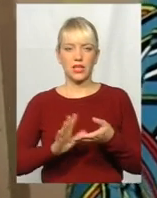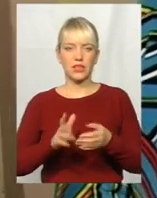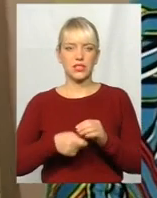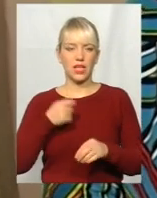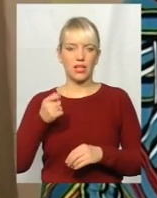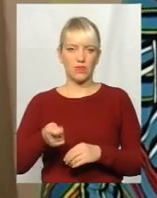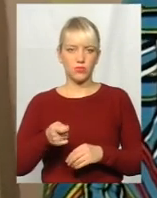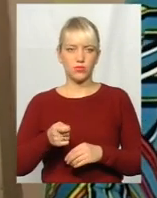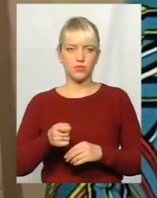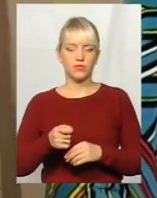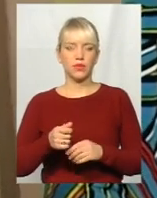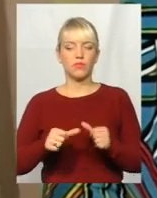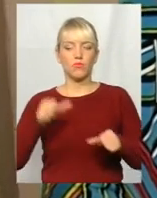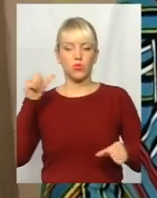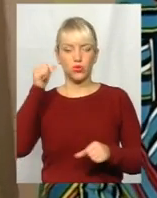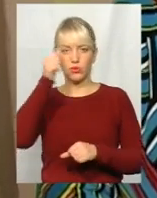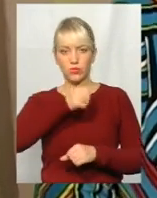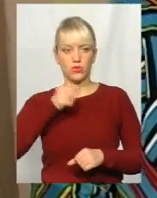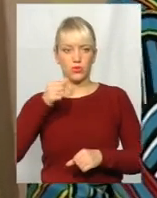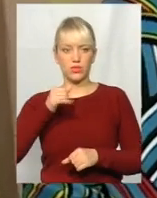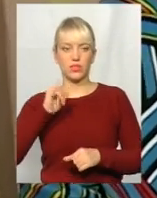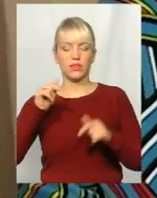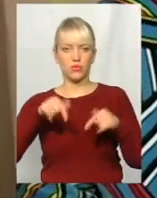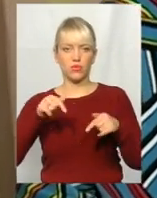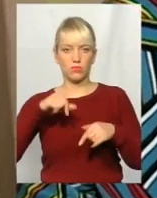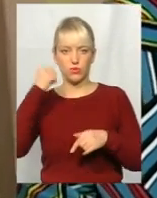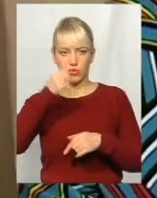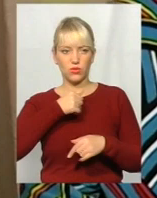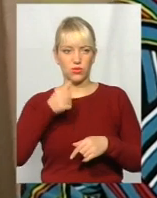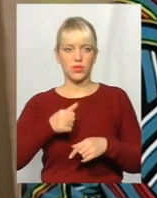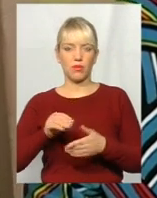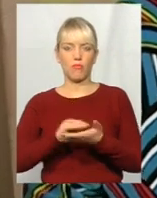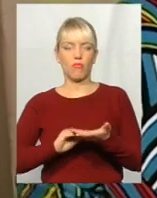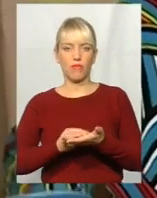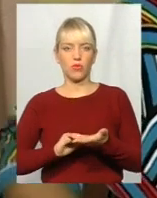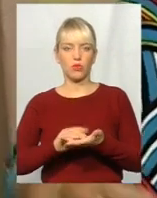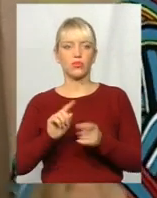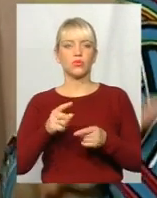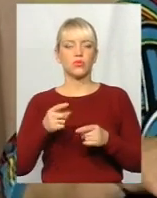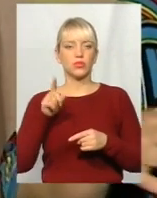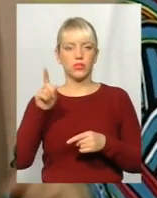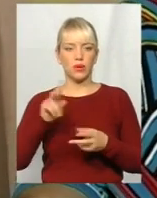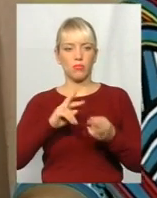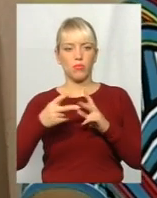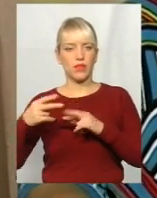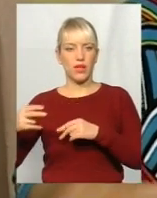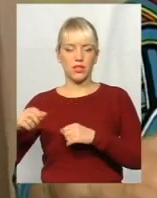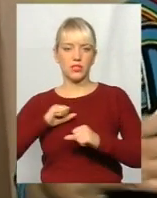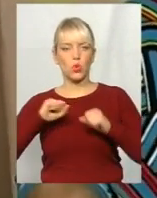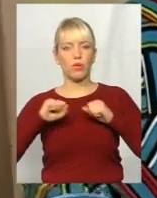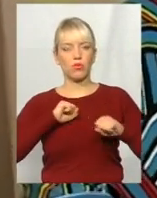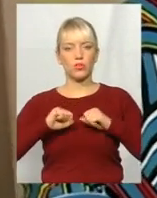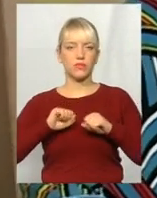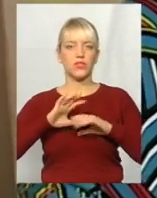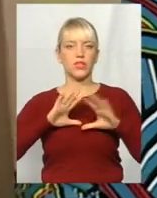ми в прошлому році і в цьому році писали повторно, тому що там же ж помінялося руководство,